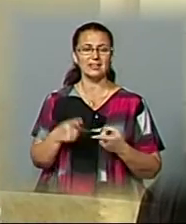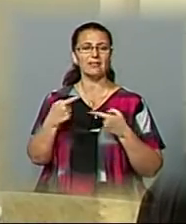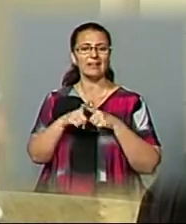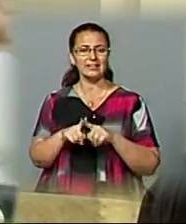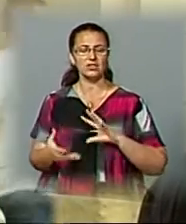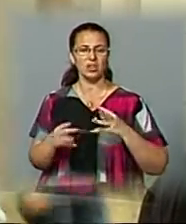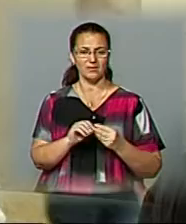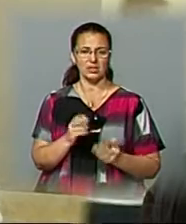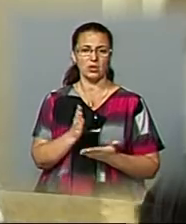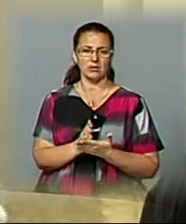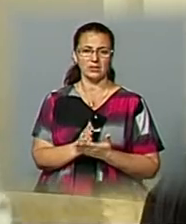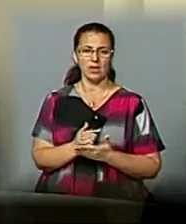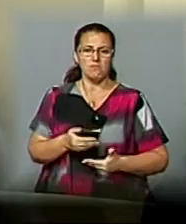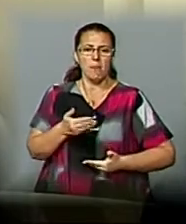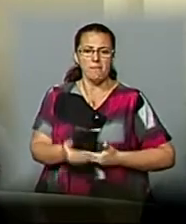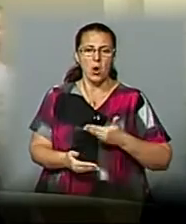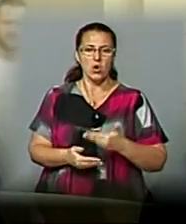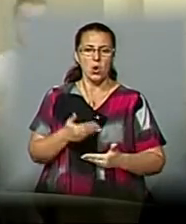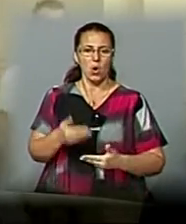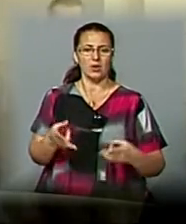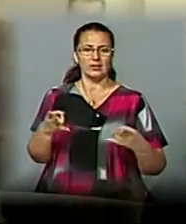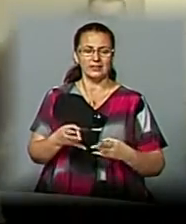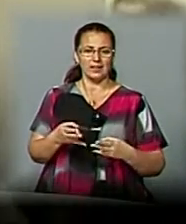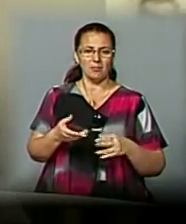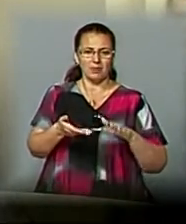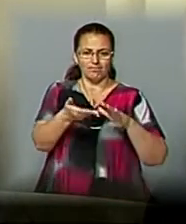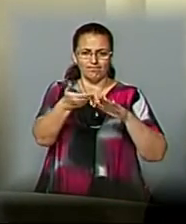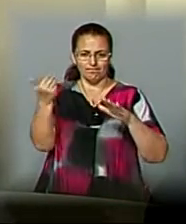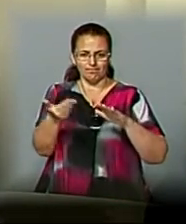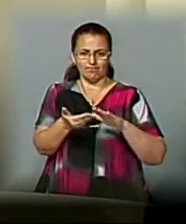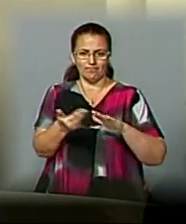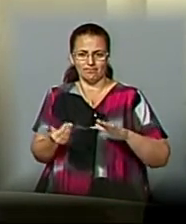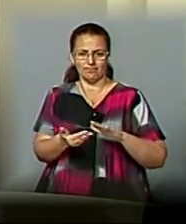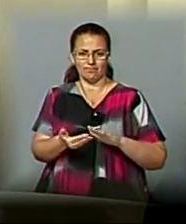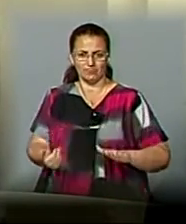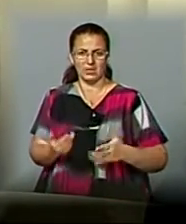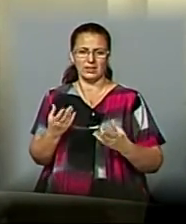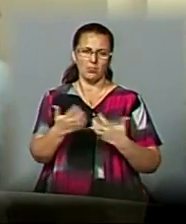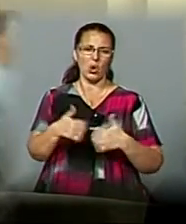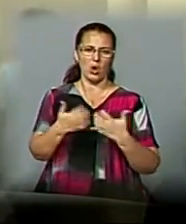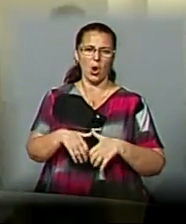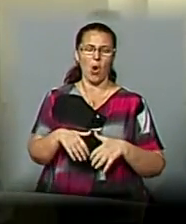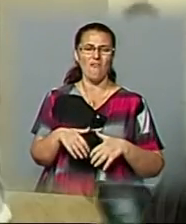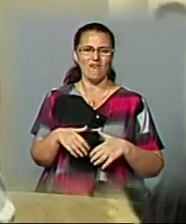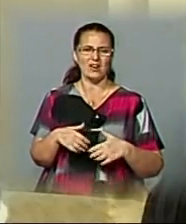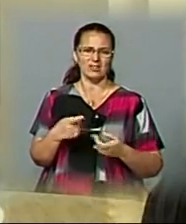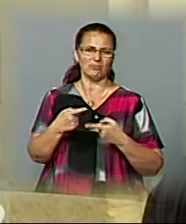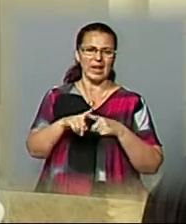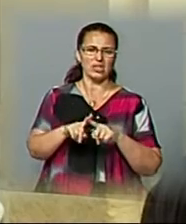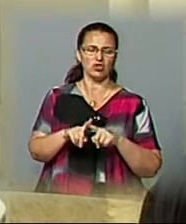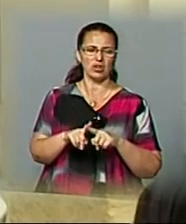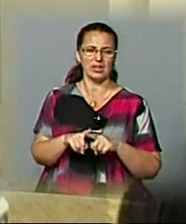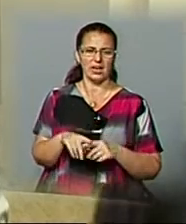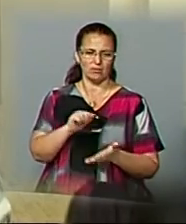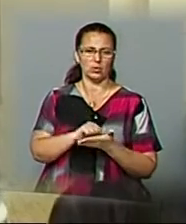висновках є покроковість, тобто треба знімати там з найвищої, це обраховували вже інженери, тобто зараз ми там можна буде подивитися